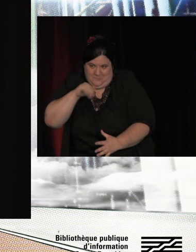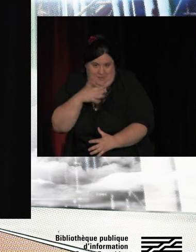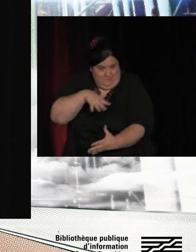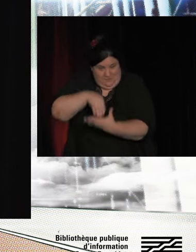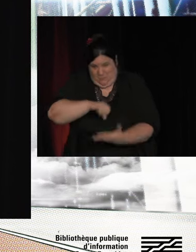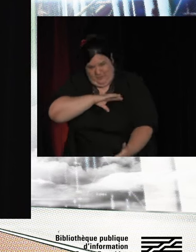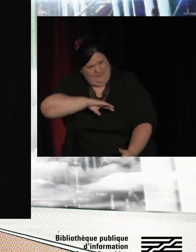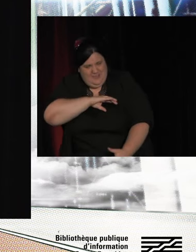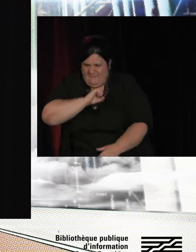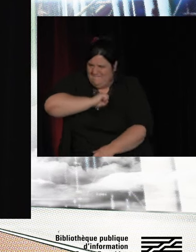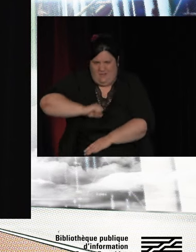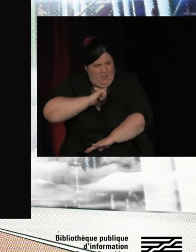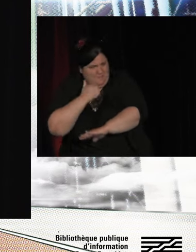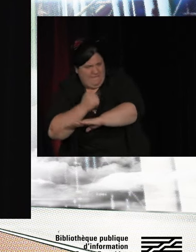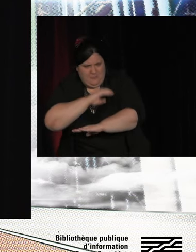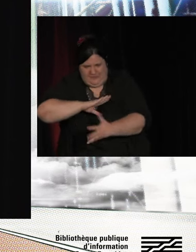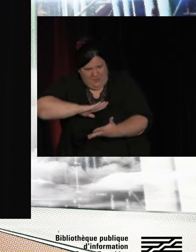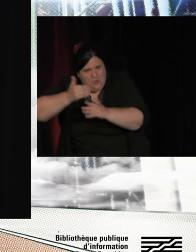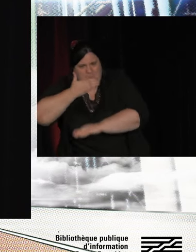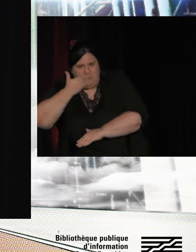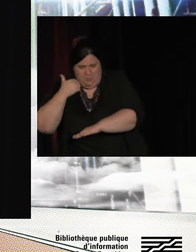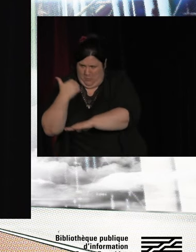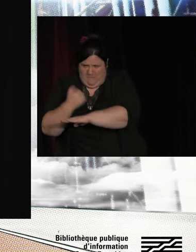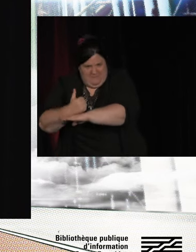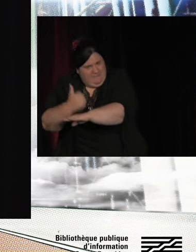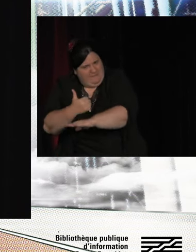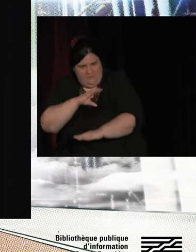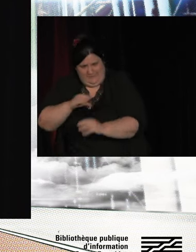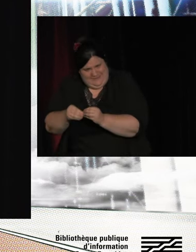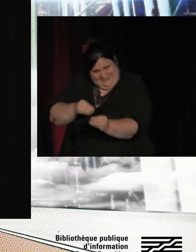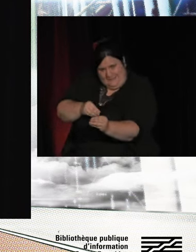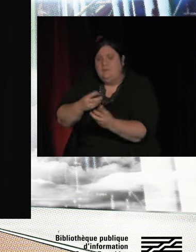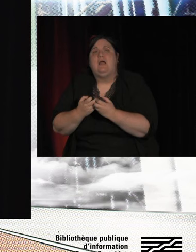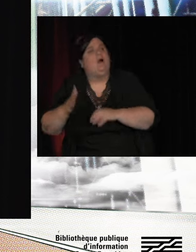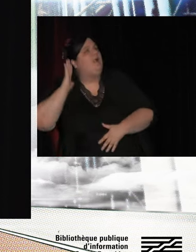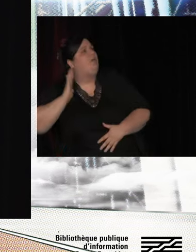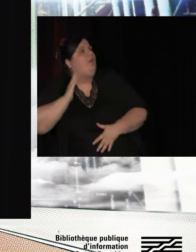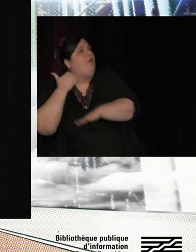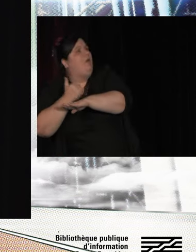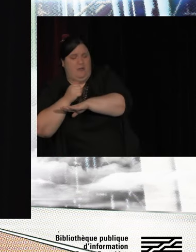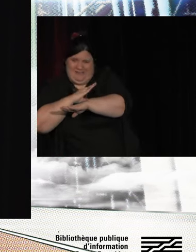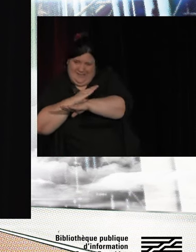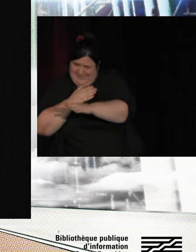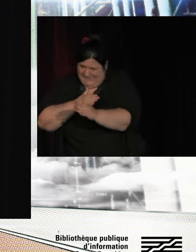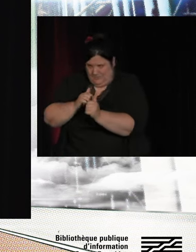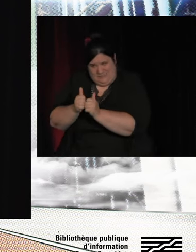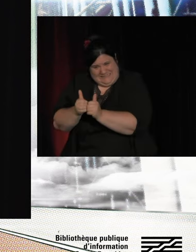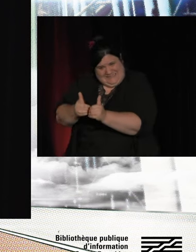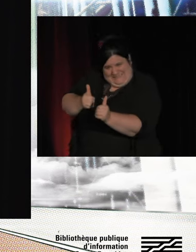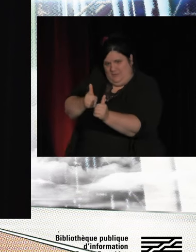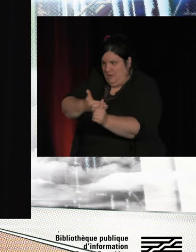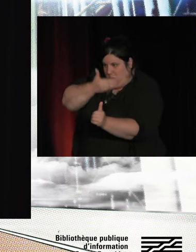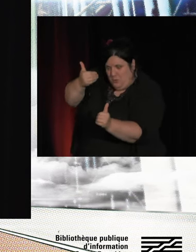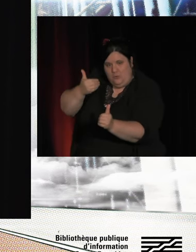envie, d'améliorer ce que je fais et d'aller plus vite que la moi du passé, parfois plus vite que d'autres gens aussi. Donc